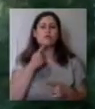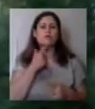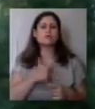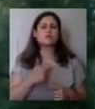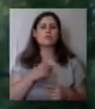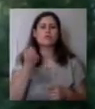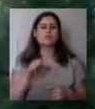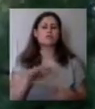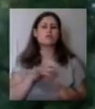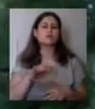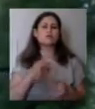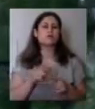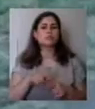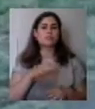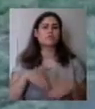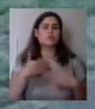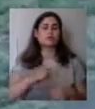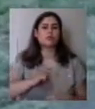бойовому мистецтві запропонував друг.